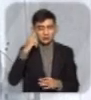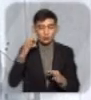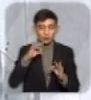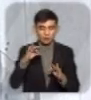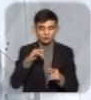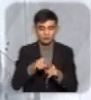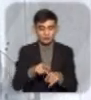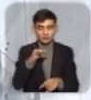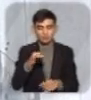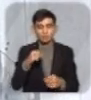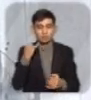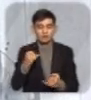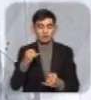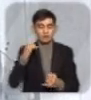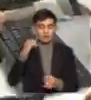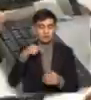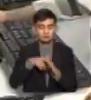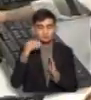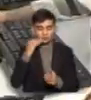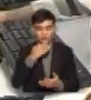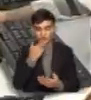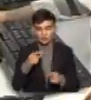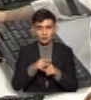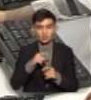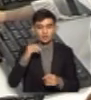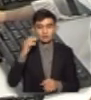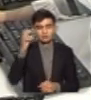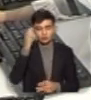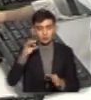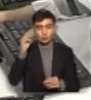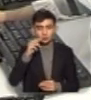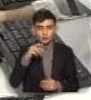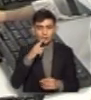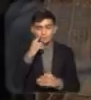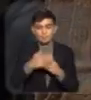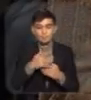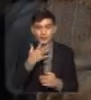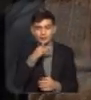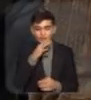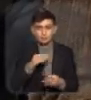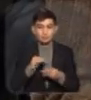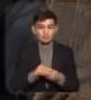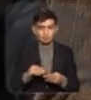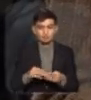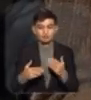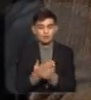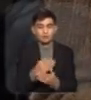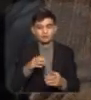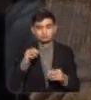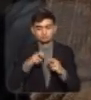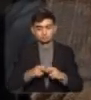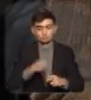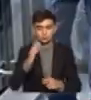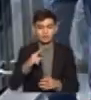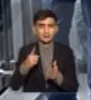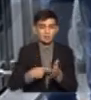связывают это с плохим качеством высшего образования. Поэтому в ближайшие 5 лет программу в вузах полностью пересмотрят. За основу возьмут